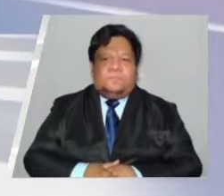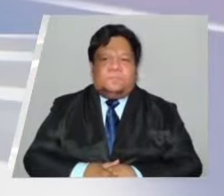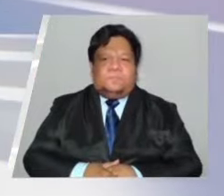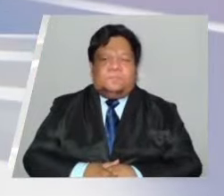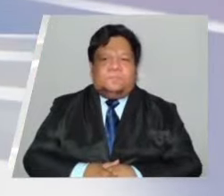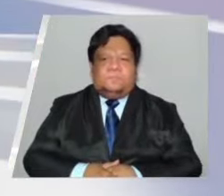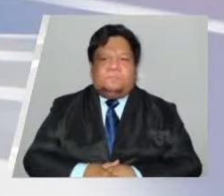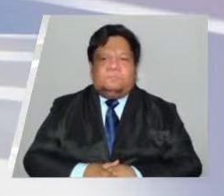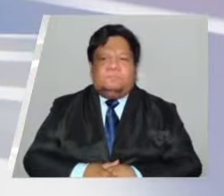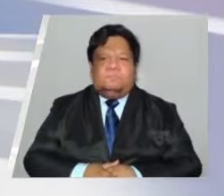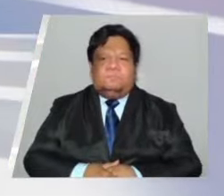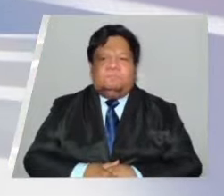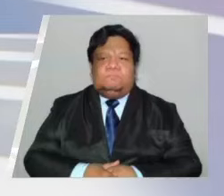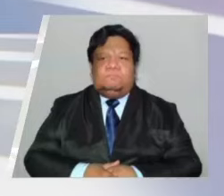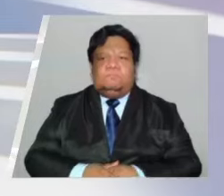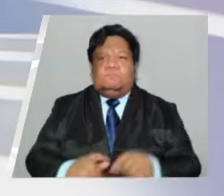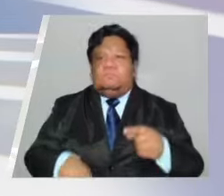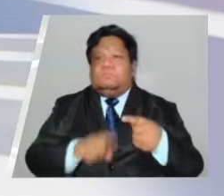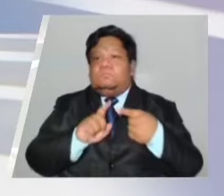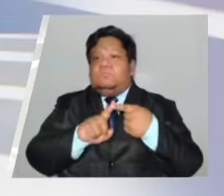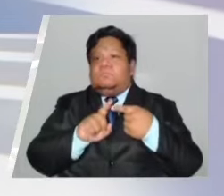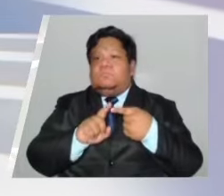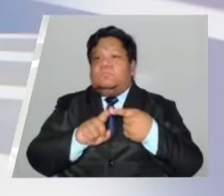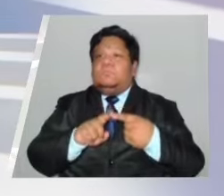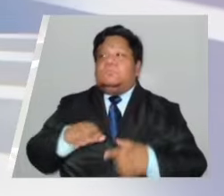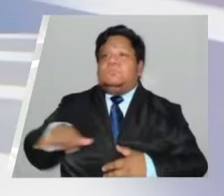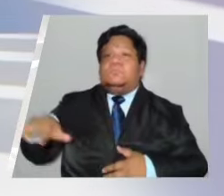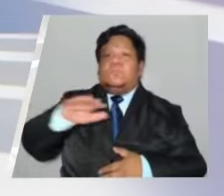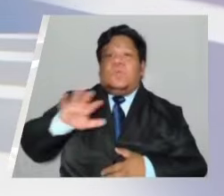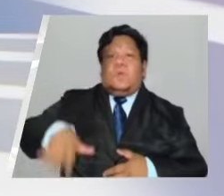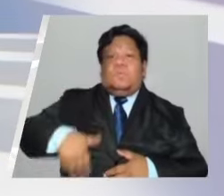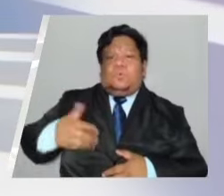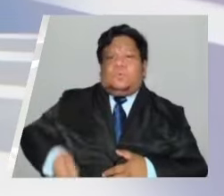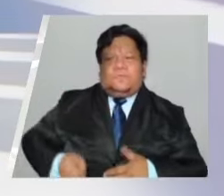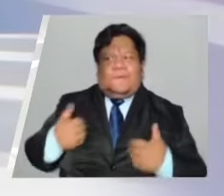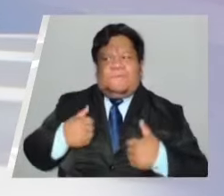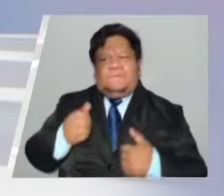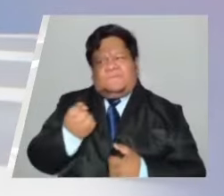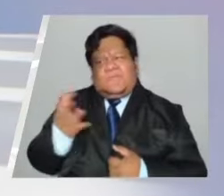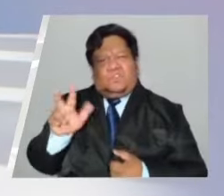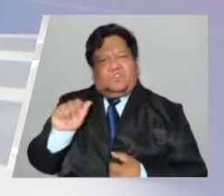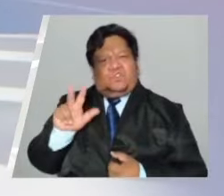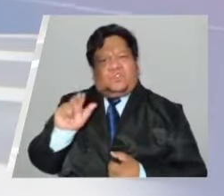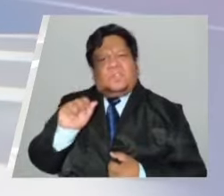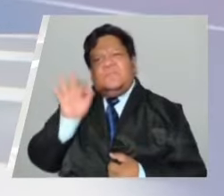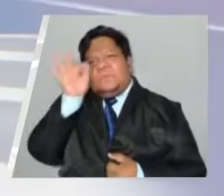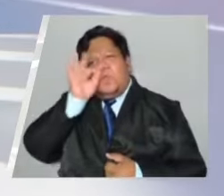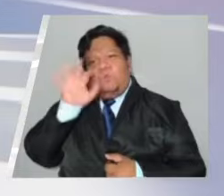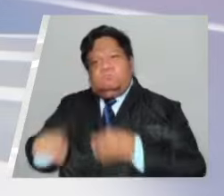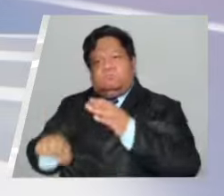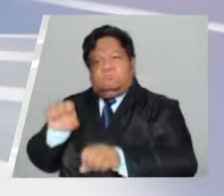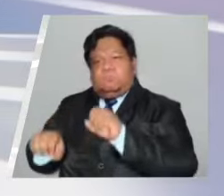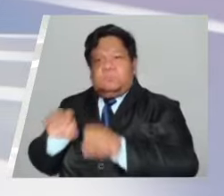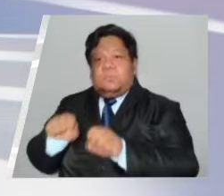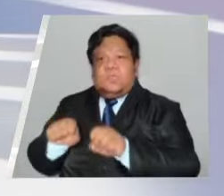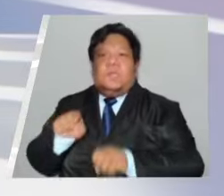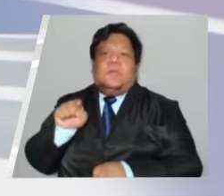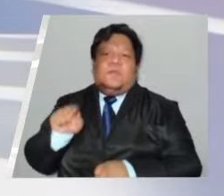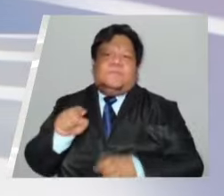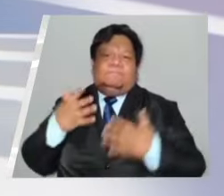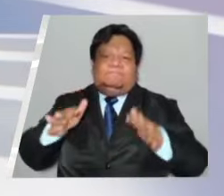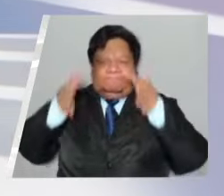13 nahuling Pinay surrogate mother sa Cambodia nitong Oktubre para sa kasong human trafficking, sinentensyahan ng korte doon. Ayon